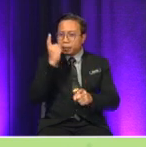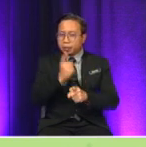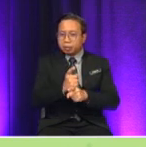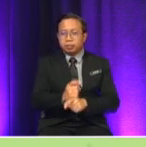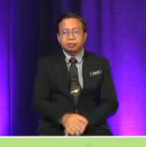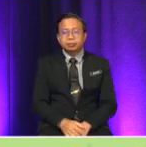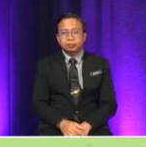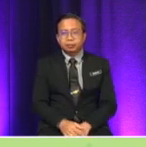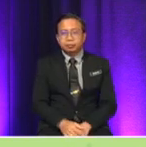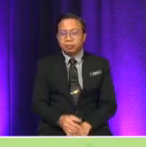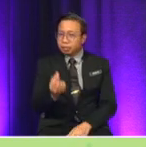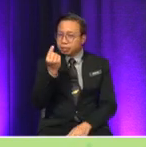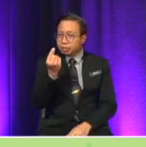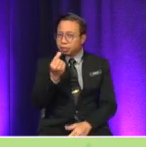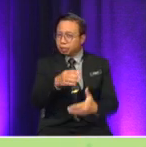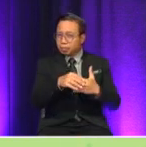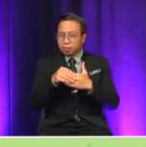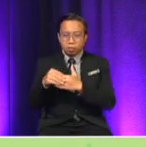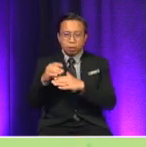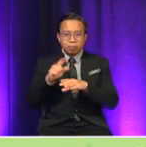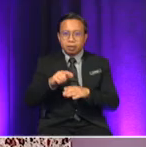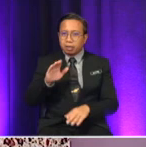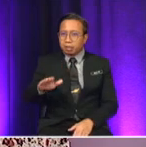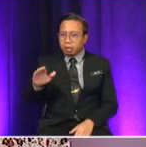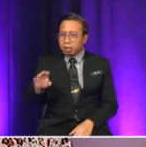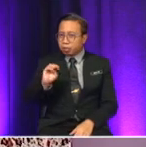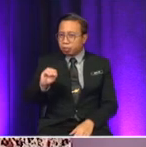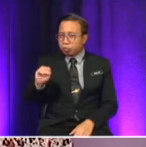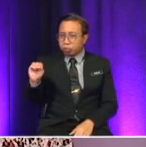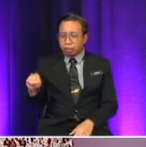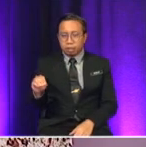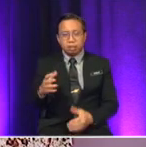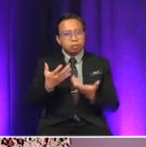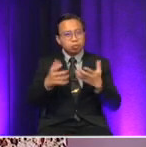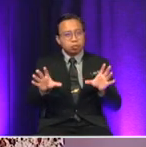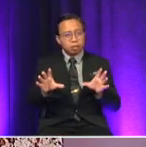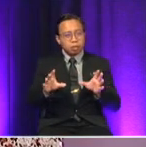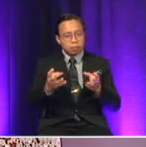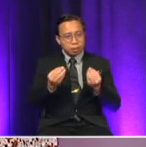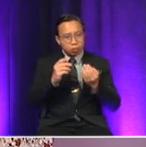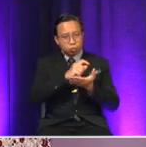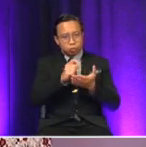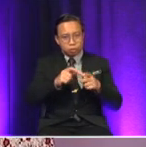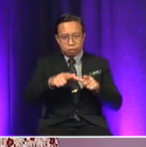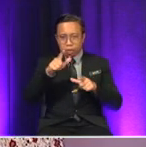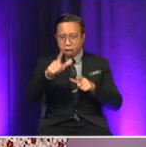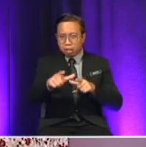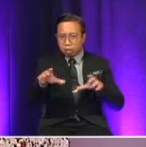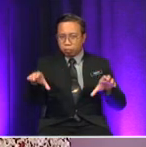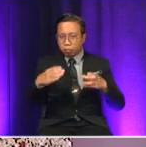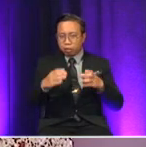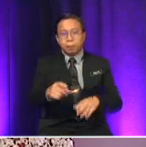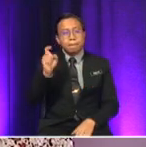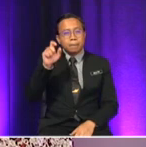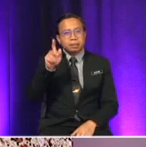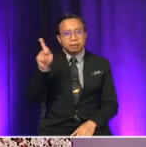sekali. Baik, sedikit panduan kepada anak-anak murid sekalian, apabila kamu hendak menulis langkah-langkah pelaksanaan,